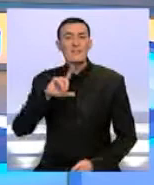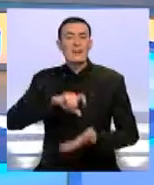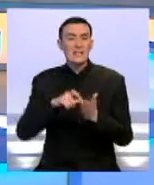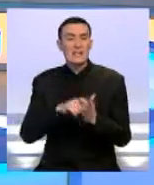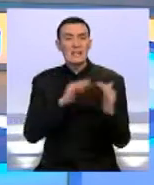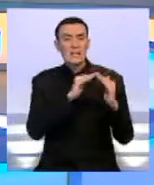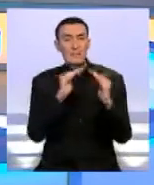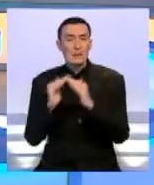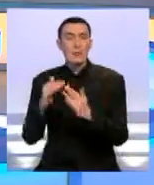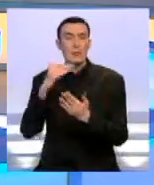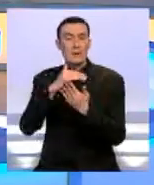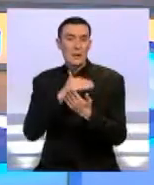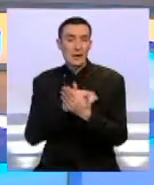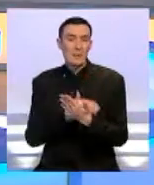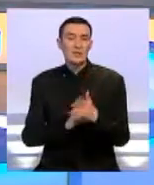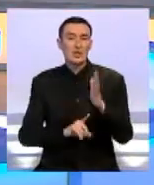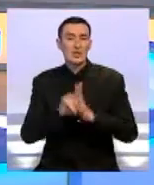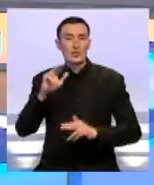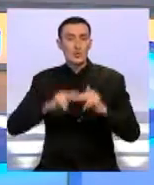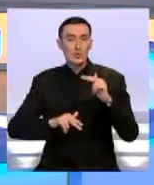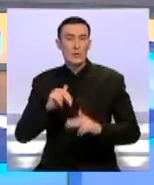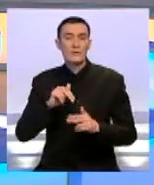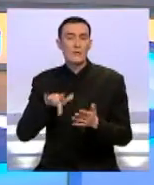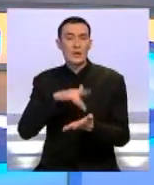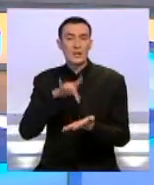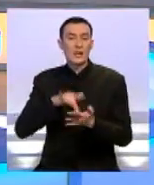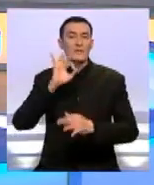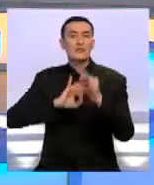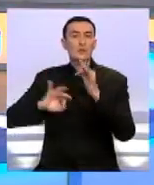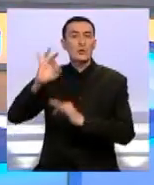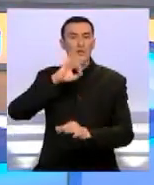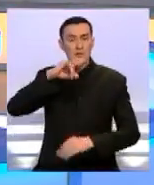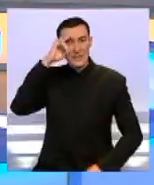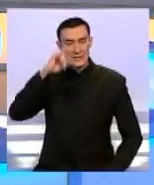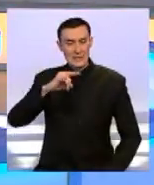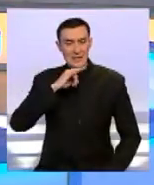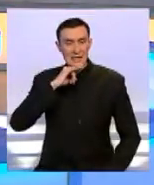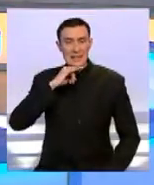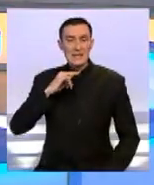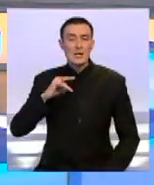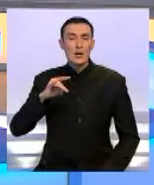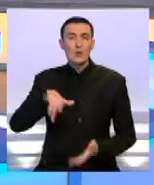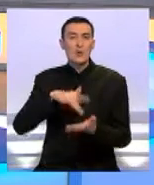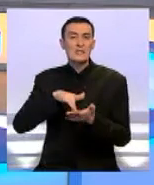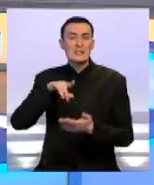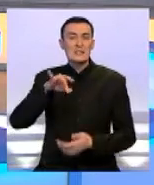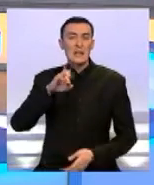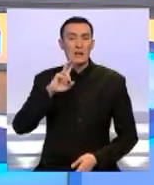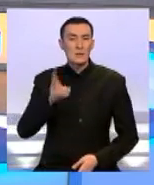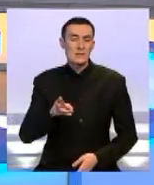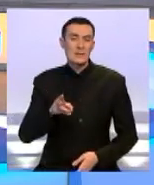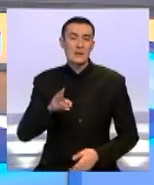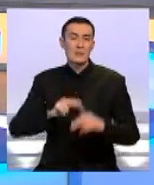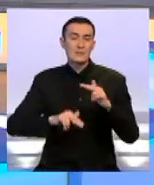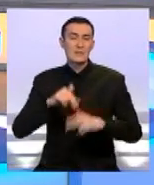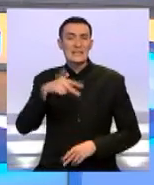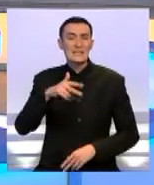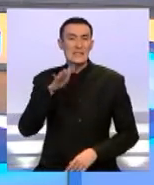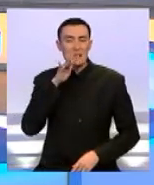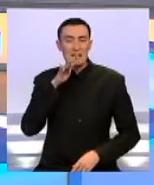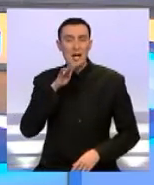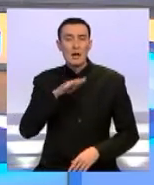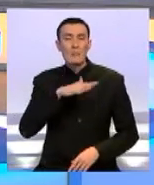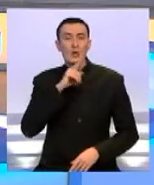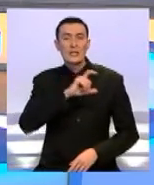Многоквартирные дома по программе «Нурлы Жер» начали строить в моногородах Восточного Казахстана. В Зыряновске с опережением графика возводят первую за последние 30